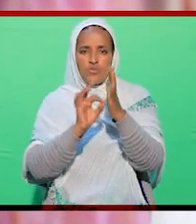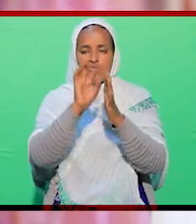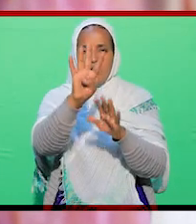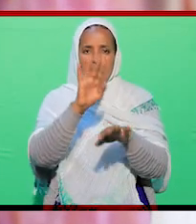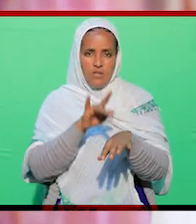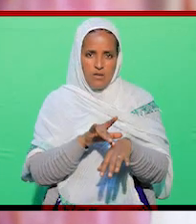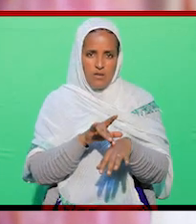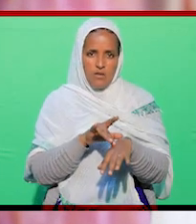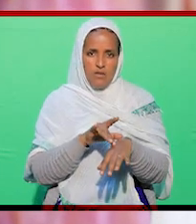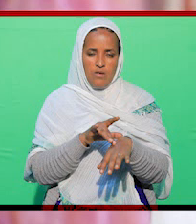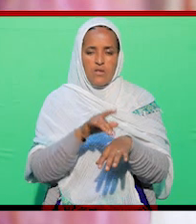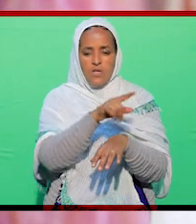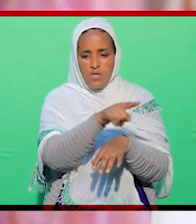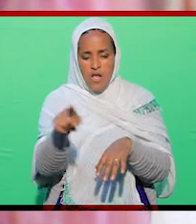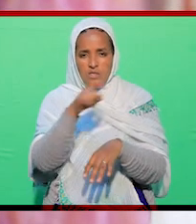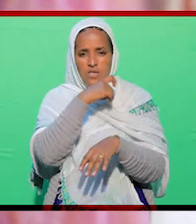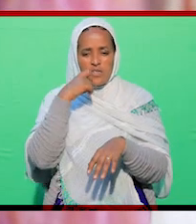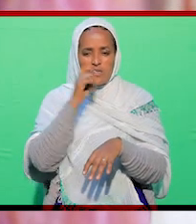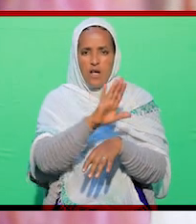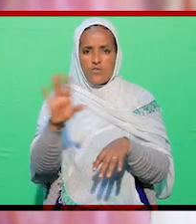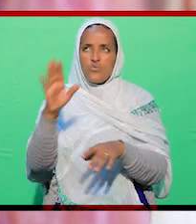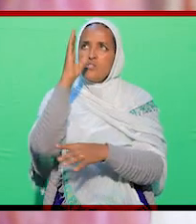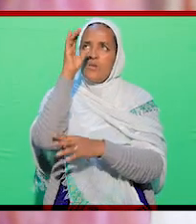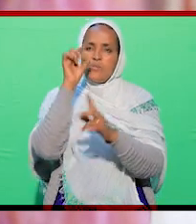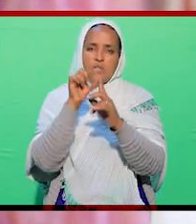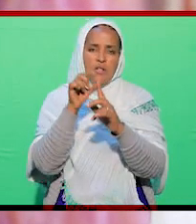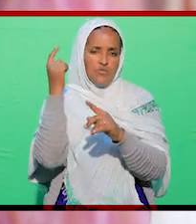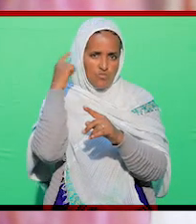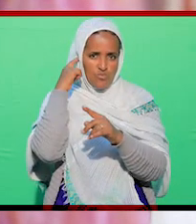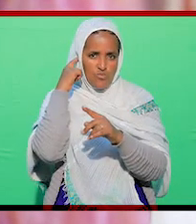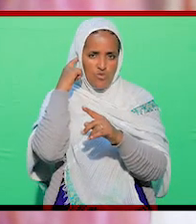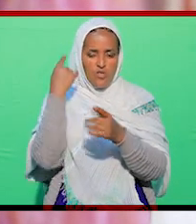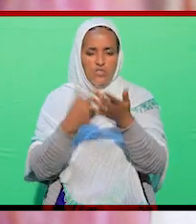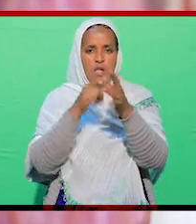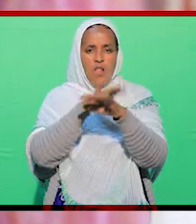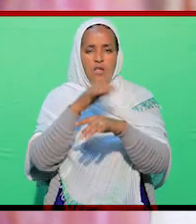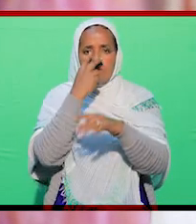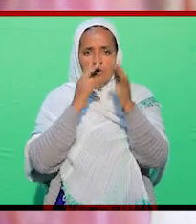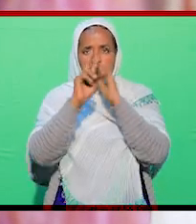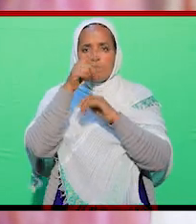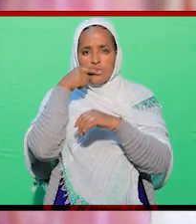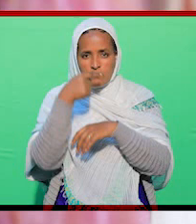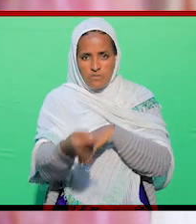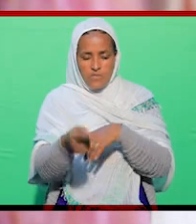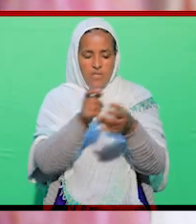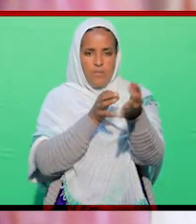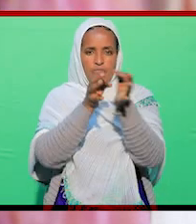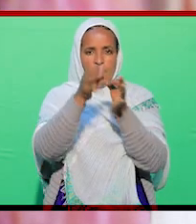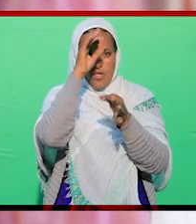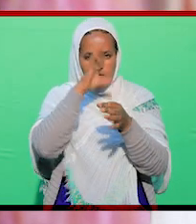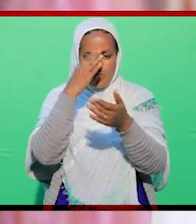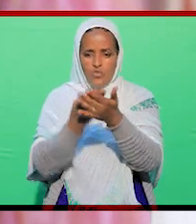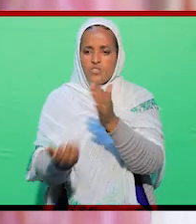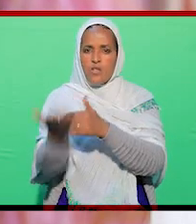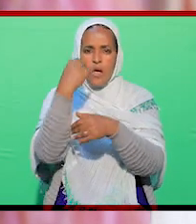ትንቢተ ሕዝቅኤል ምዕራፍ 37 ቁጥር 4 እናንተ የደረቃችሁ አጥንቶች የእግዚአብሔርን ቃል ስሙ። እዚያ ላይ ትንቢት